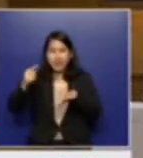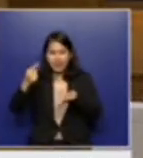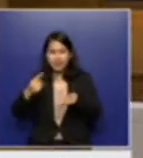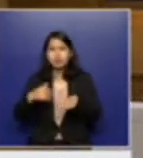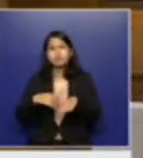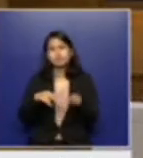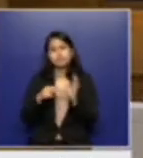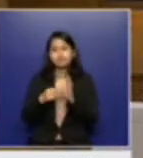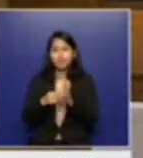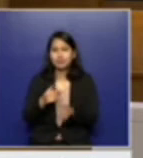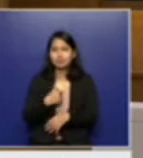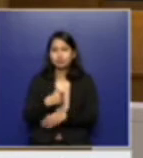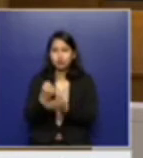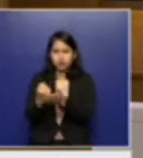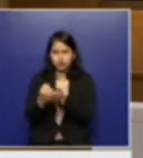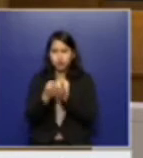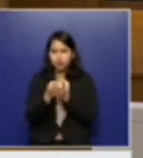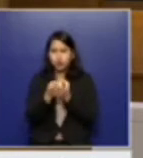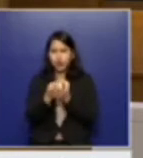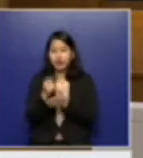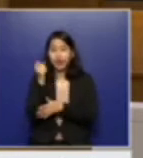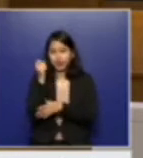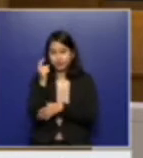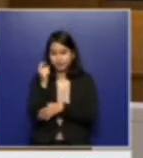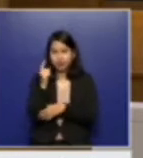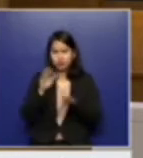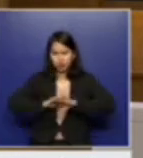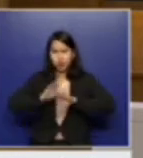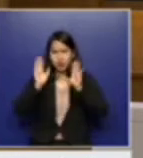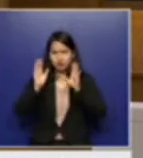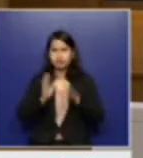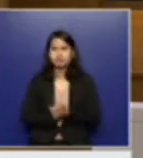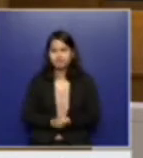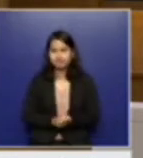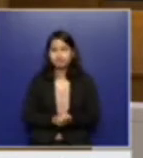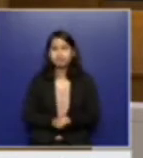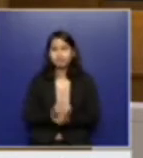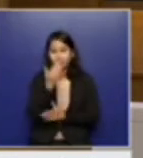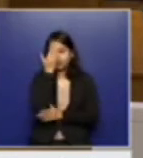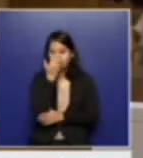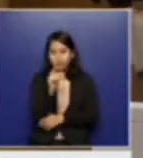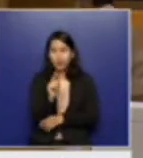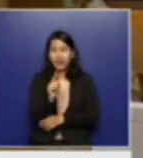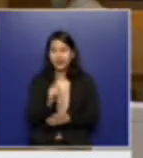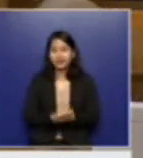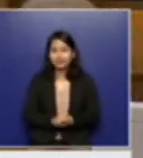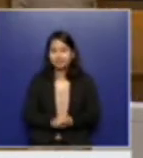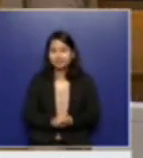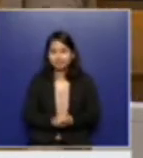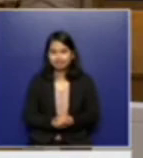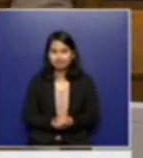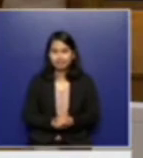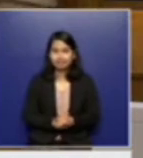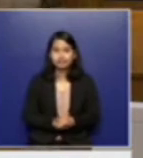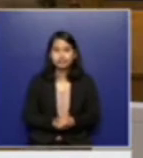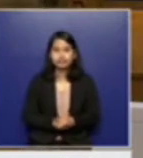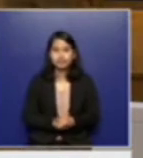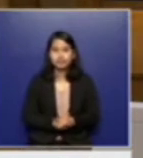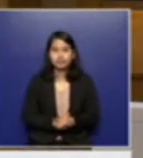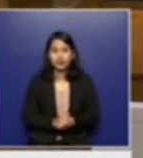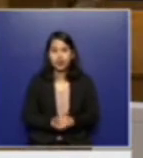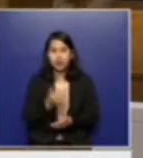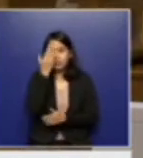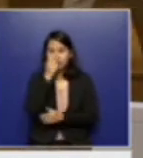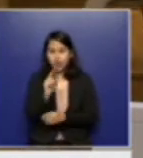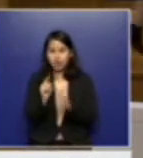นใจท่านวท.1 นะครับยกเลิกนะครับเพราะอะไรครับเพราะว่ามันไม่ได้เป็นความต้